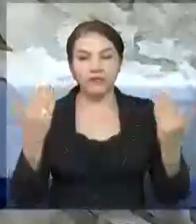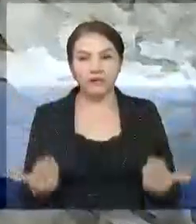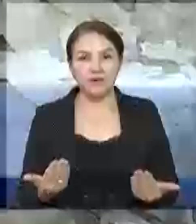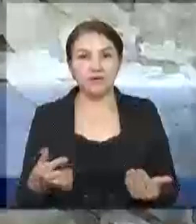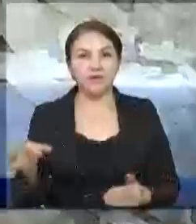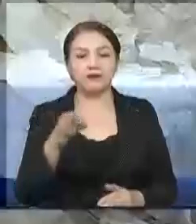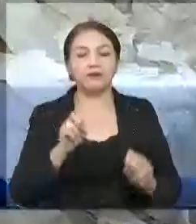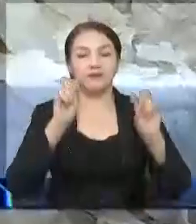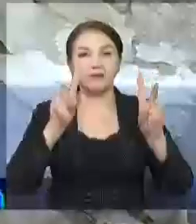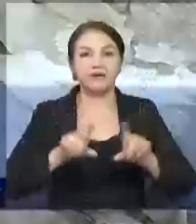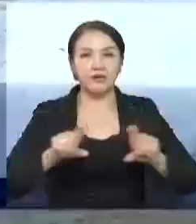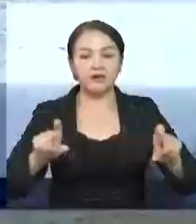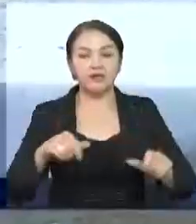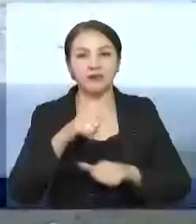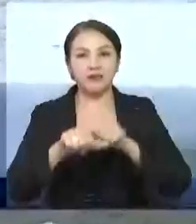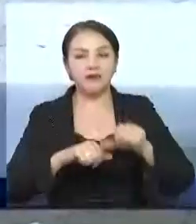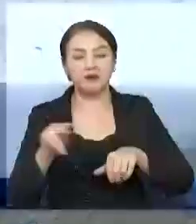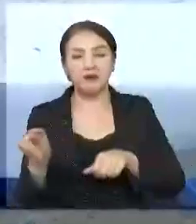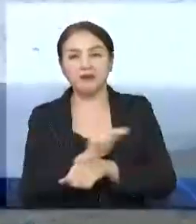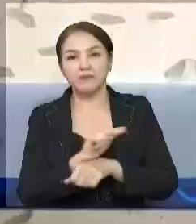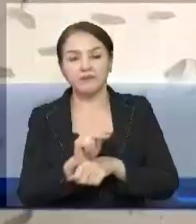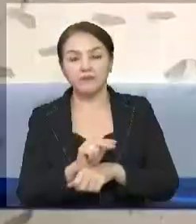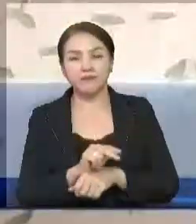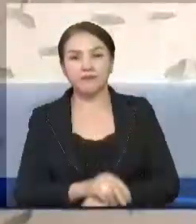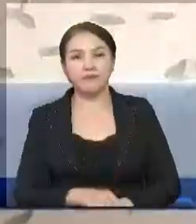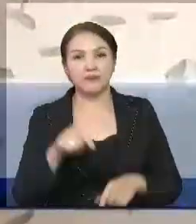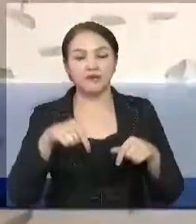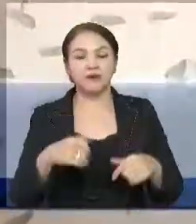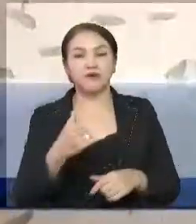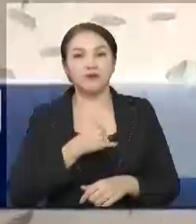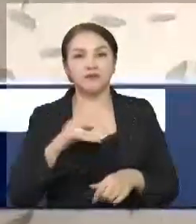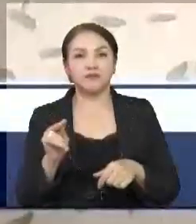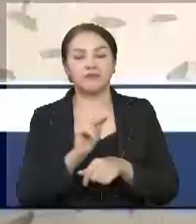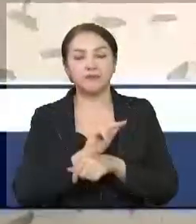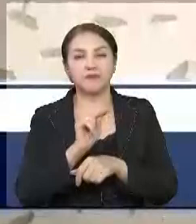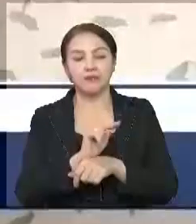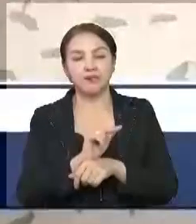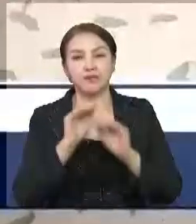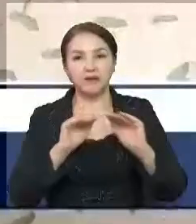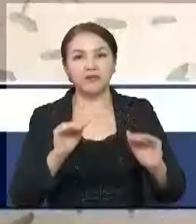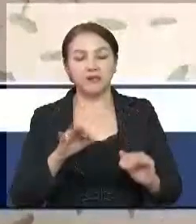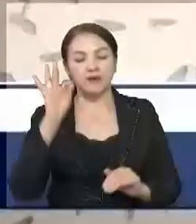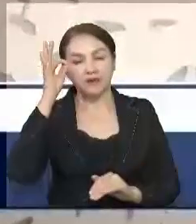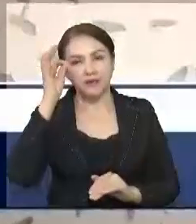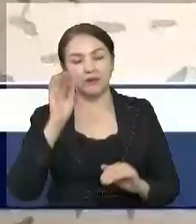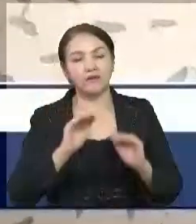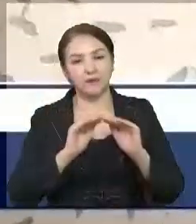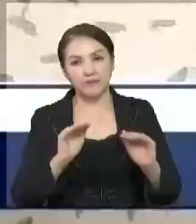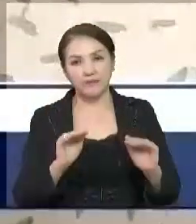момент в областной специальной школе сад ведется капитальный ремонт. Здесь у нас обучаются дети с задержкой психического